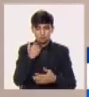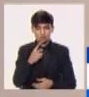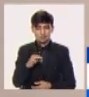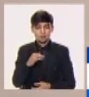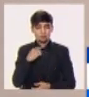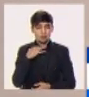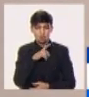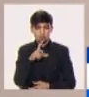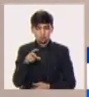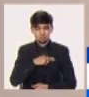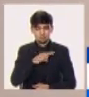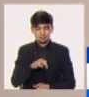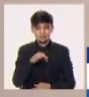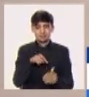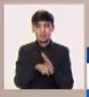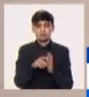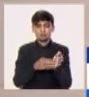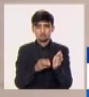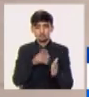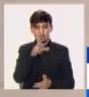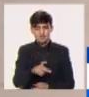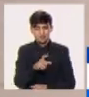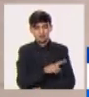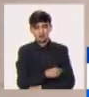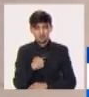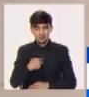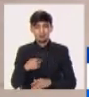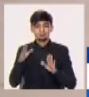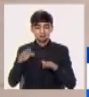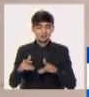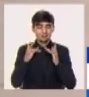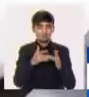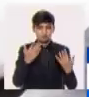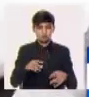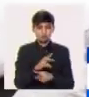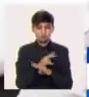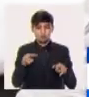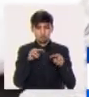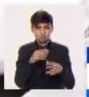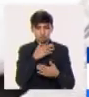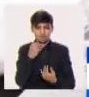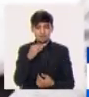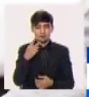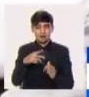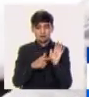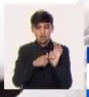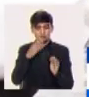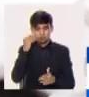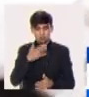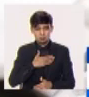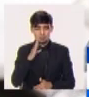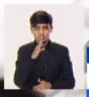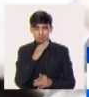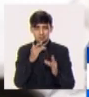Проблема в том, что адам жетіспейді ішінде. Мысалы, алып келдік, салдық оны, ешкім қарап атқан жоқ. 27-сінен бер жатыр ғой енді мама